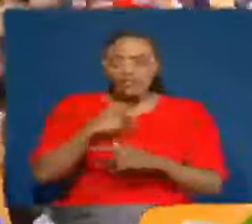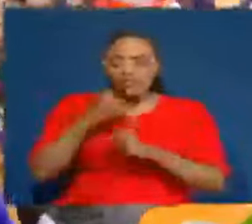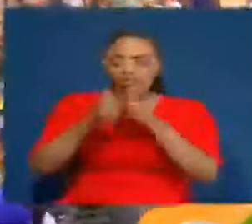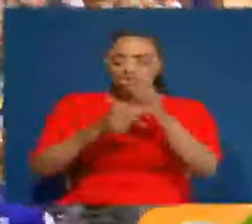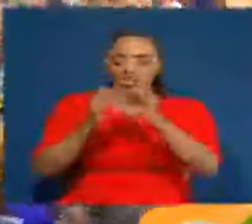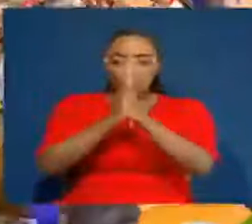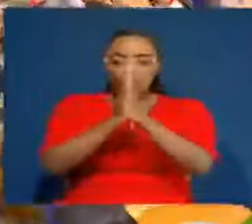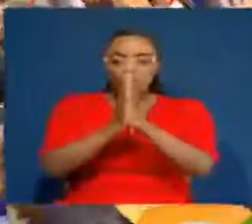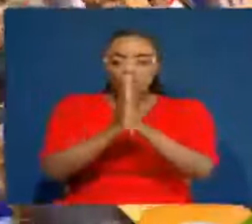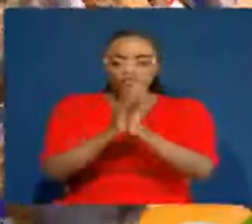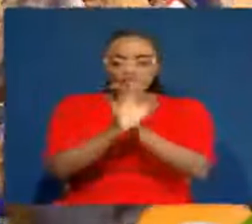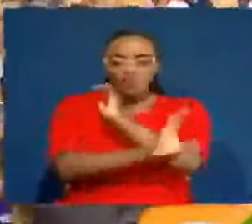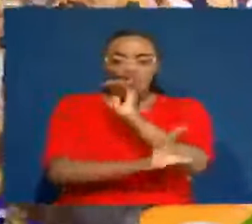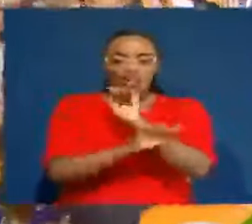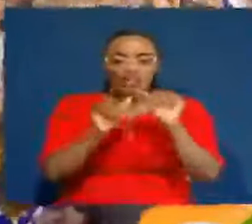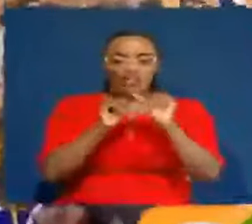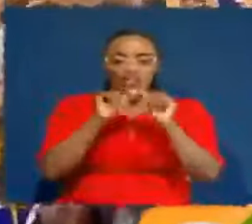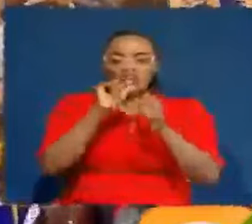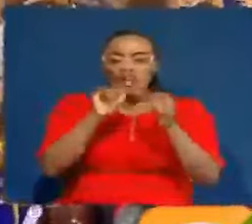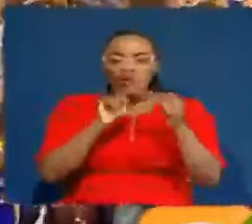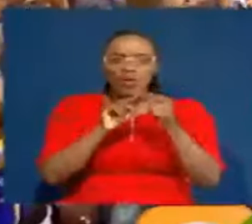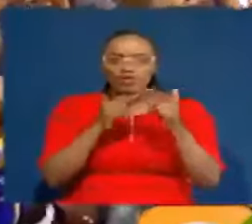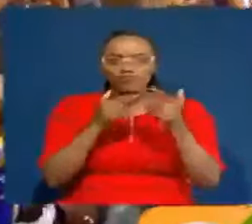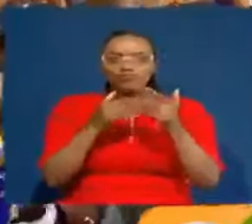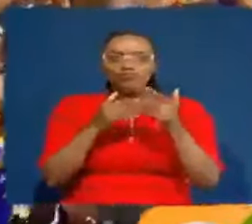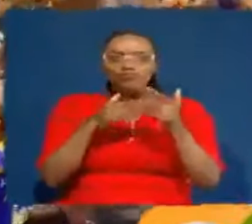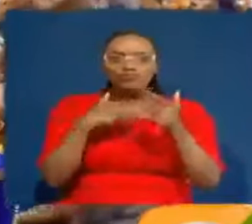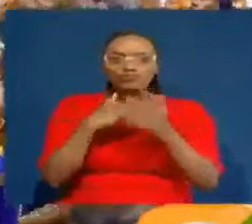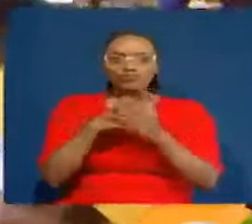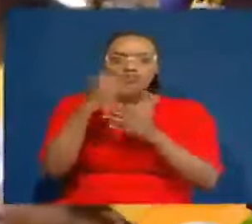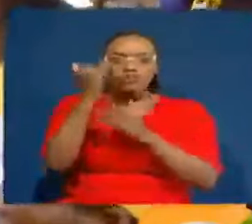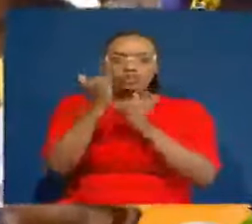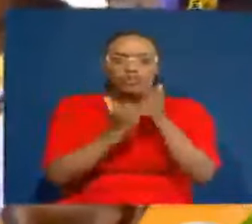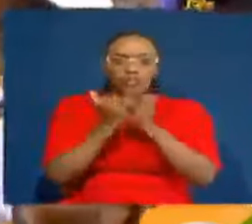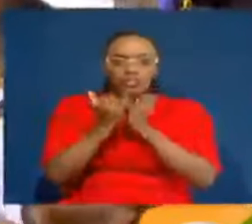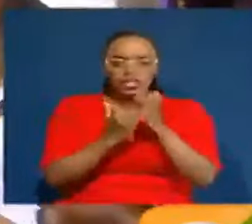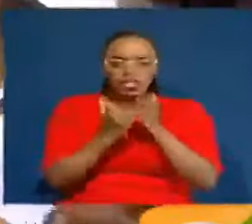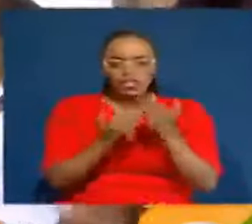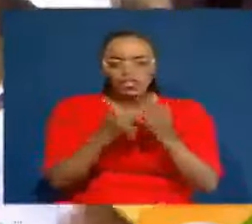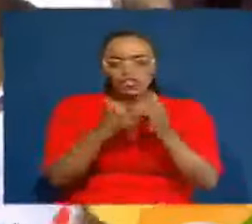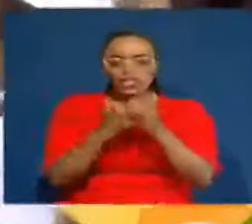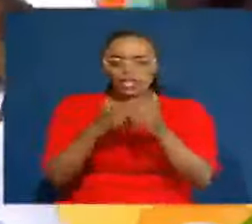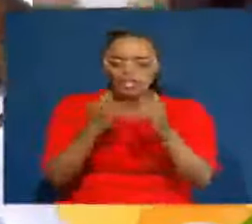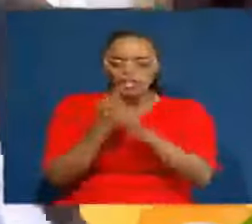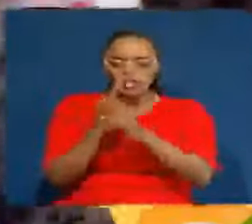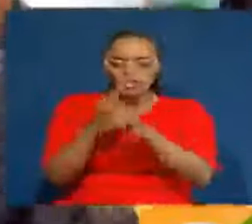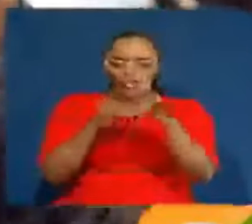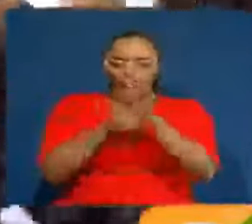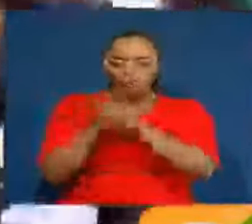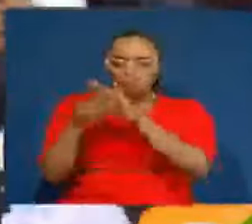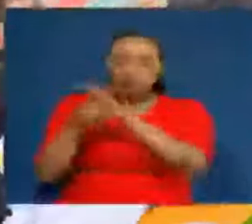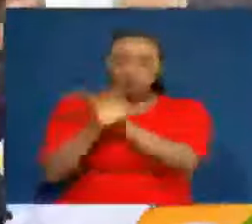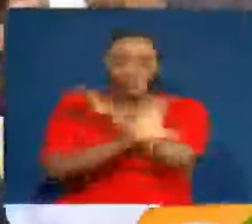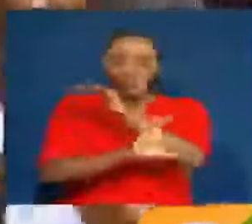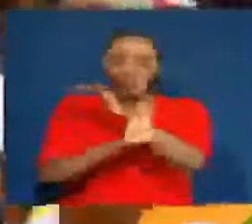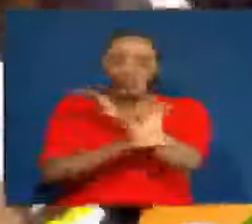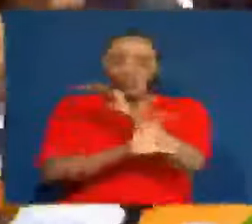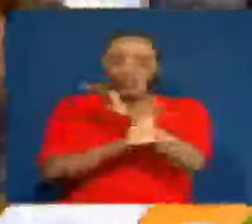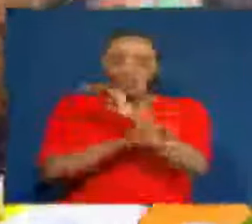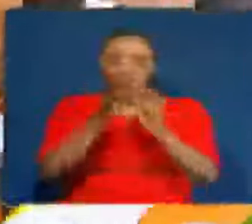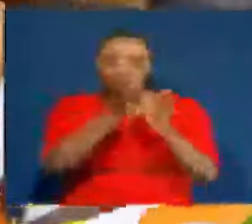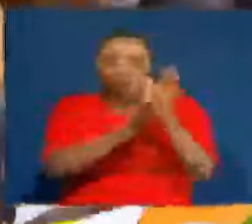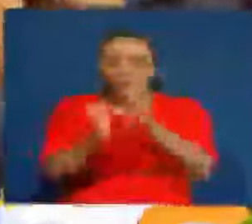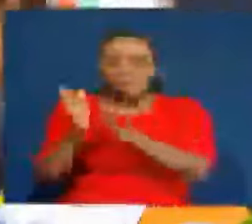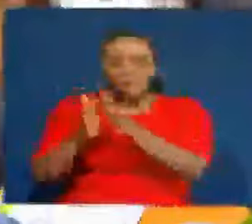taifa jijini Nairobi itaendelea hadi kilele chake siku ya Jumamosi, huku ziara za kuzuru maeneo mbalimbali nchini zikiwa